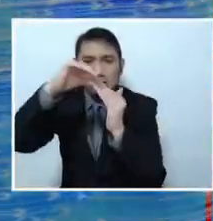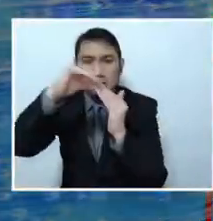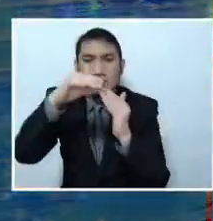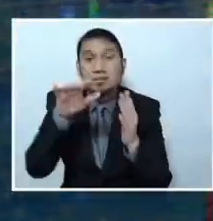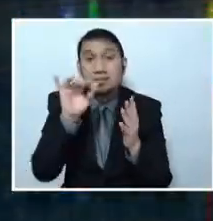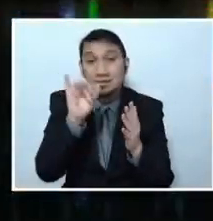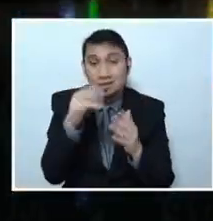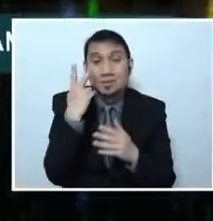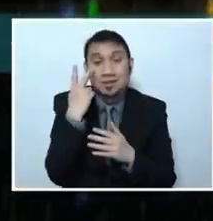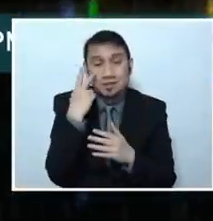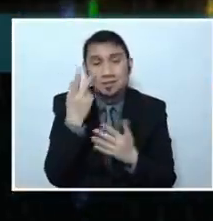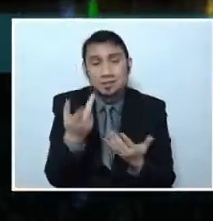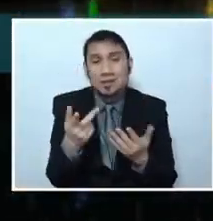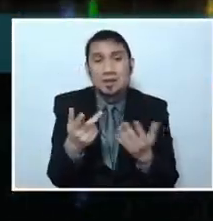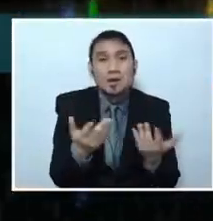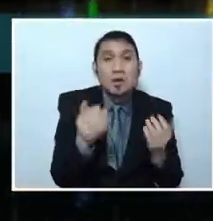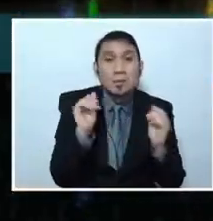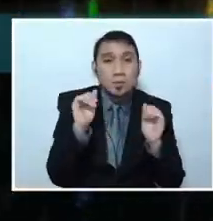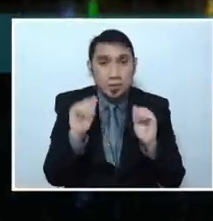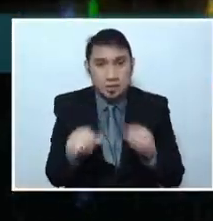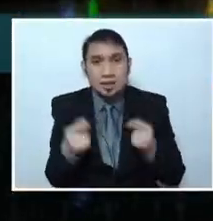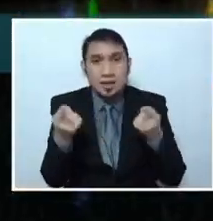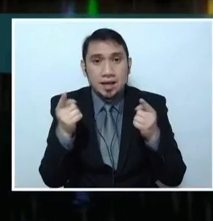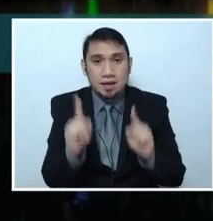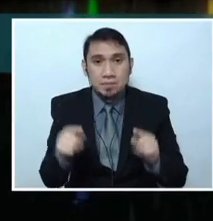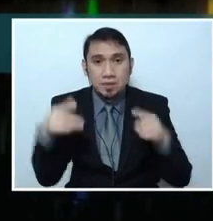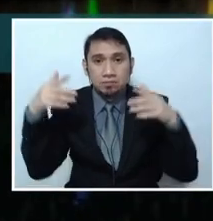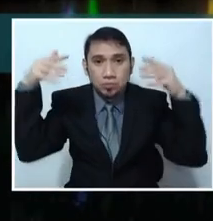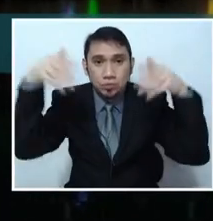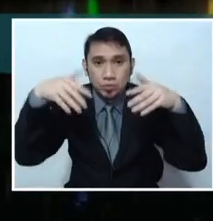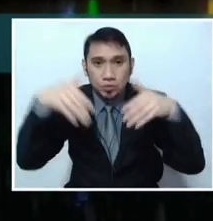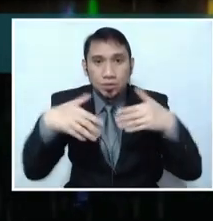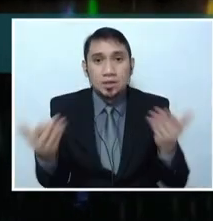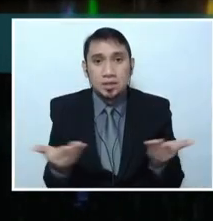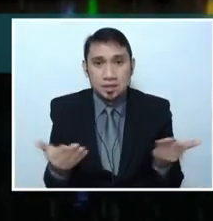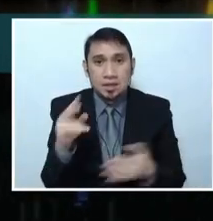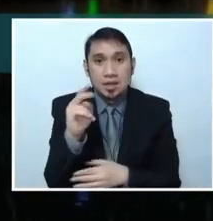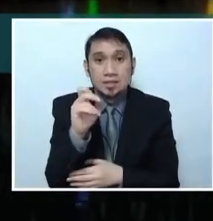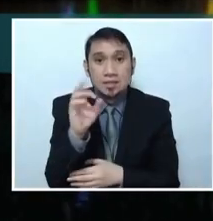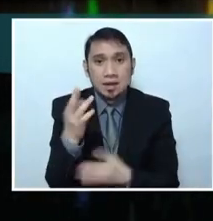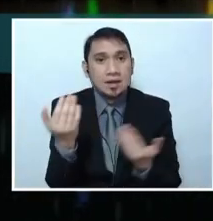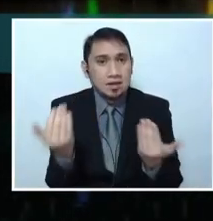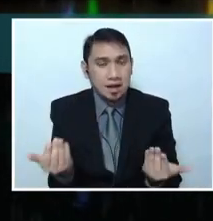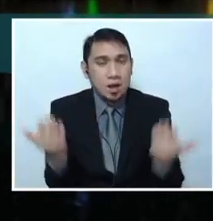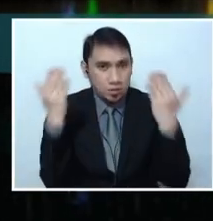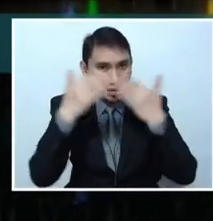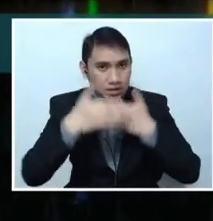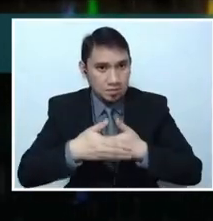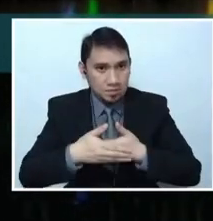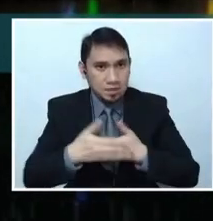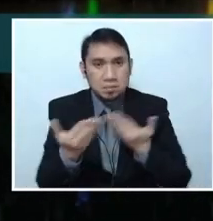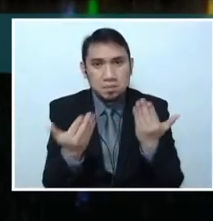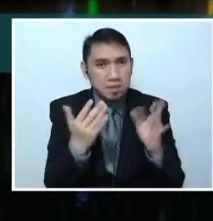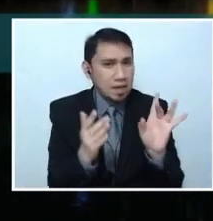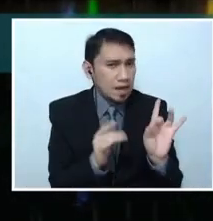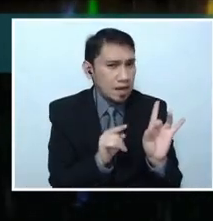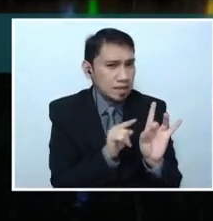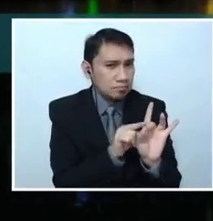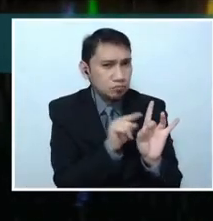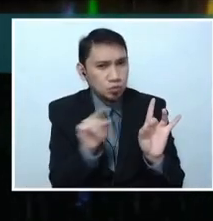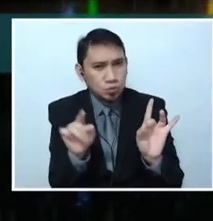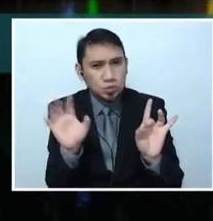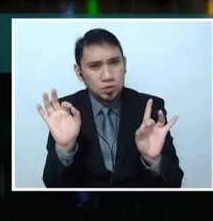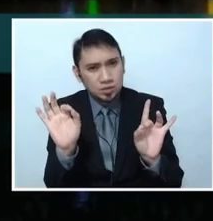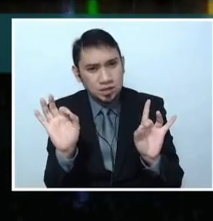sa forecast ng The Weather Company, posible na naman ang malakas na buhos ng ulan dito sa Metro Manila ngayong gabi, bandang alas 8 hanggang alas 9 ng gabi sa